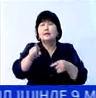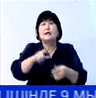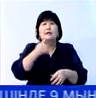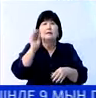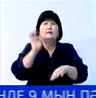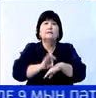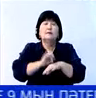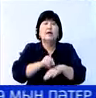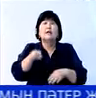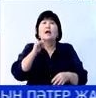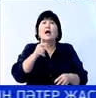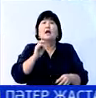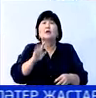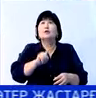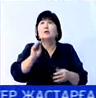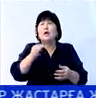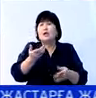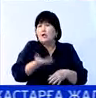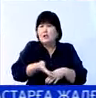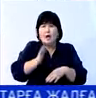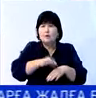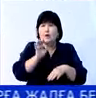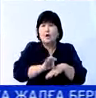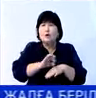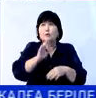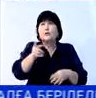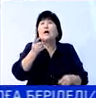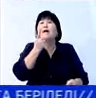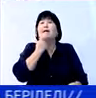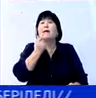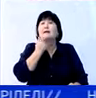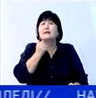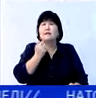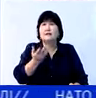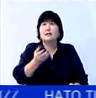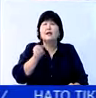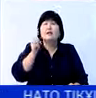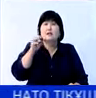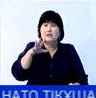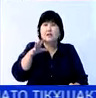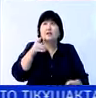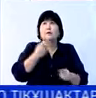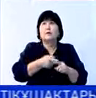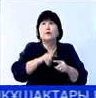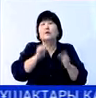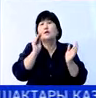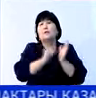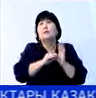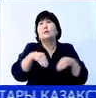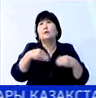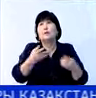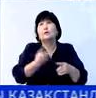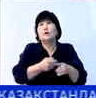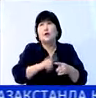шығып тұрады. Егер өте ауыр науқас болатын болса, красный, қызыл шығып, белгі беріп тұрады.